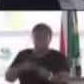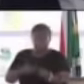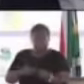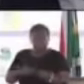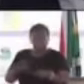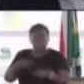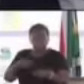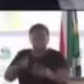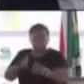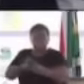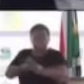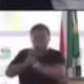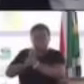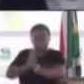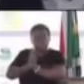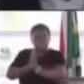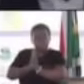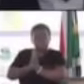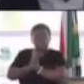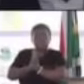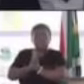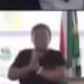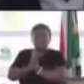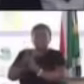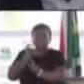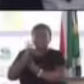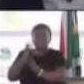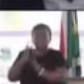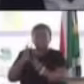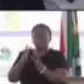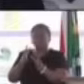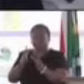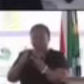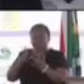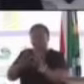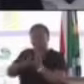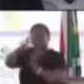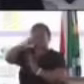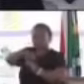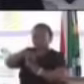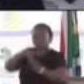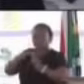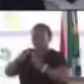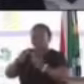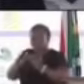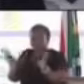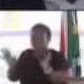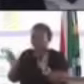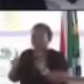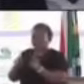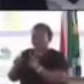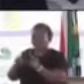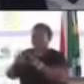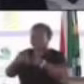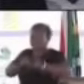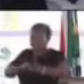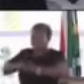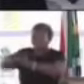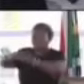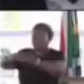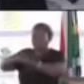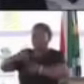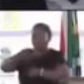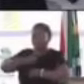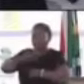sizocela ukuthi lama trust ukuthi noma kuvulwa ama project athile nama association ngoba